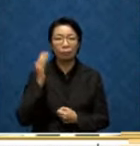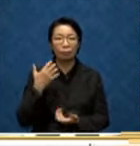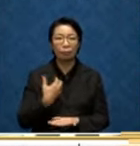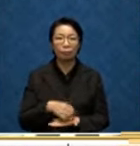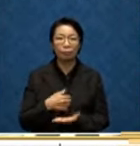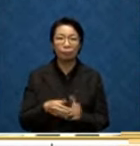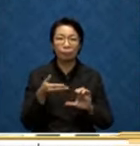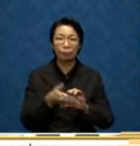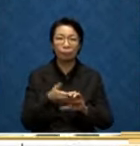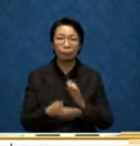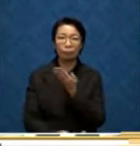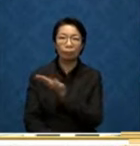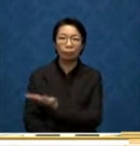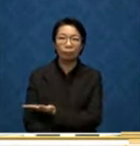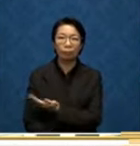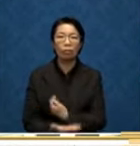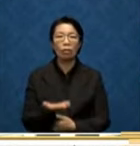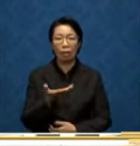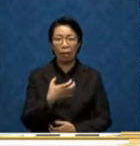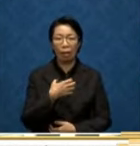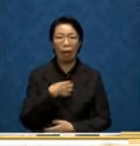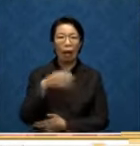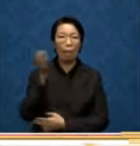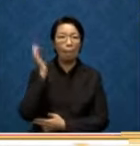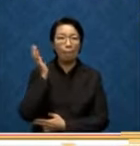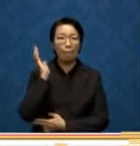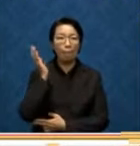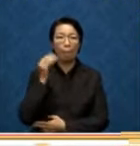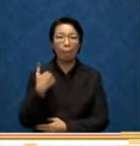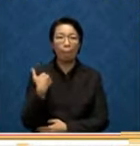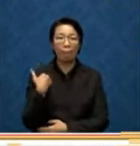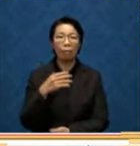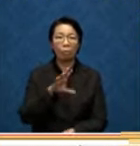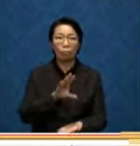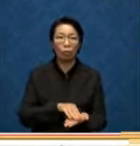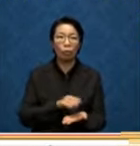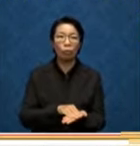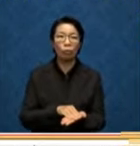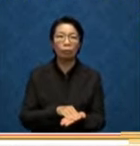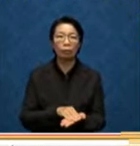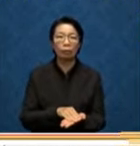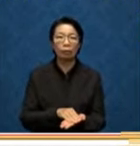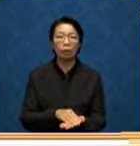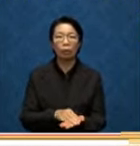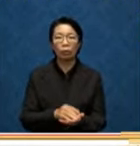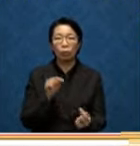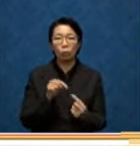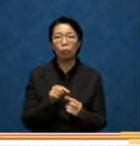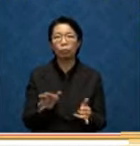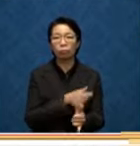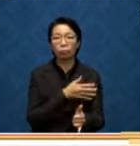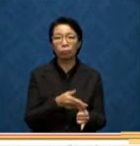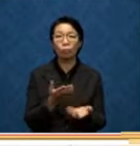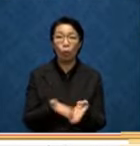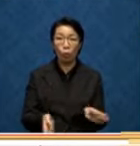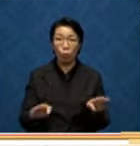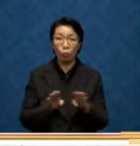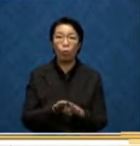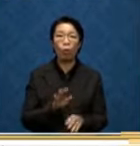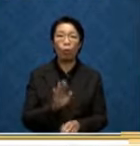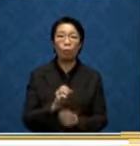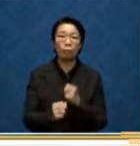ยค่ะดิฉันขออภิปรายในรายงานข้อมูลสถานการณ์ด้านความรุนแรงในครอบครัวประ